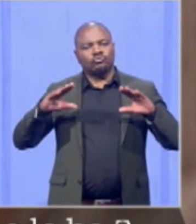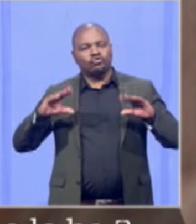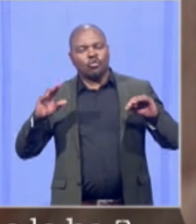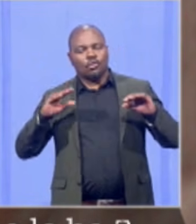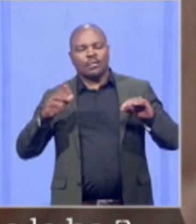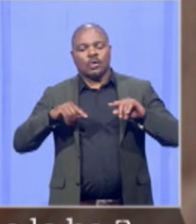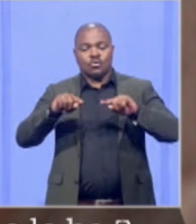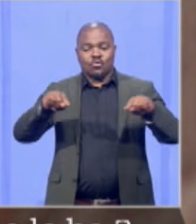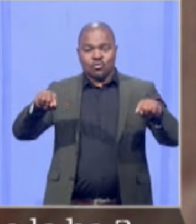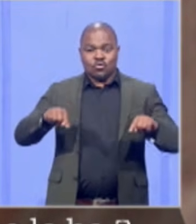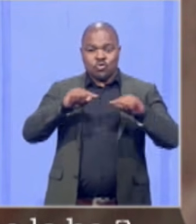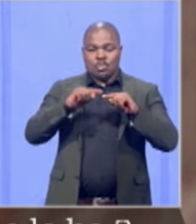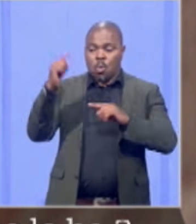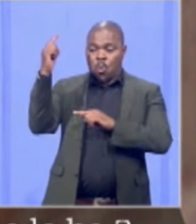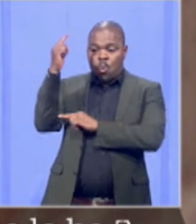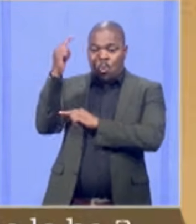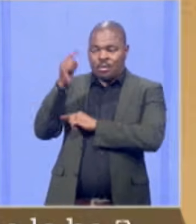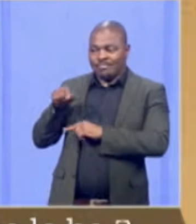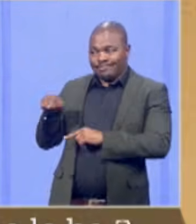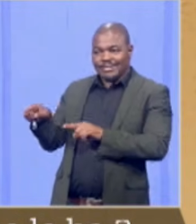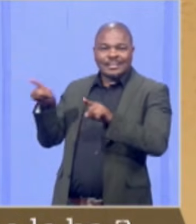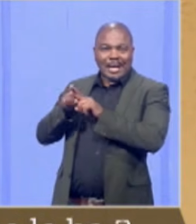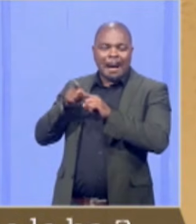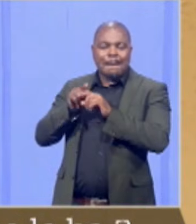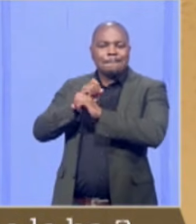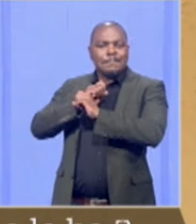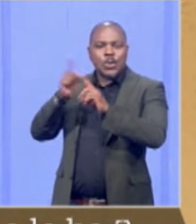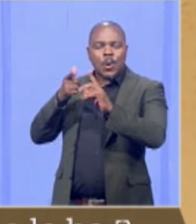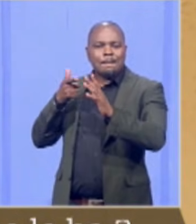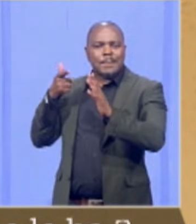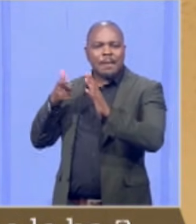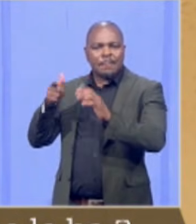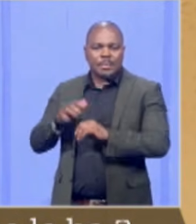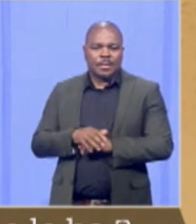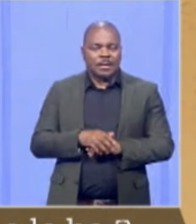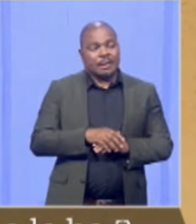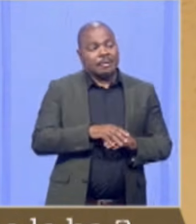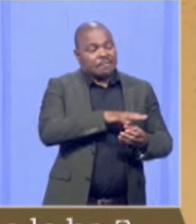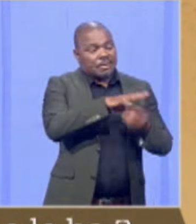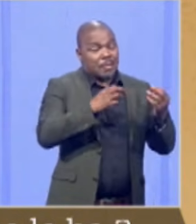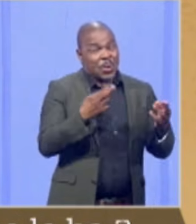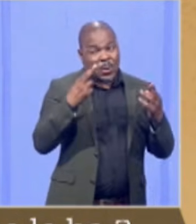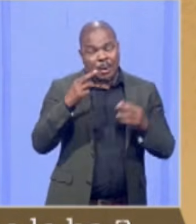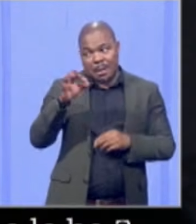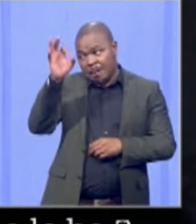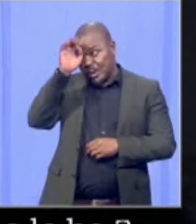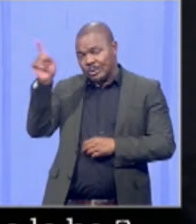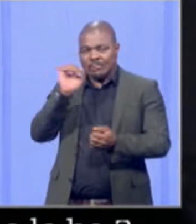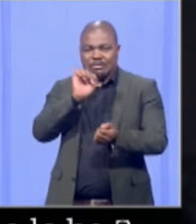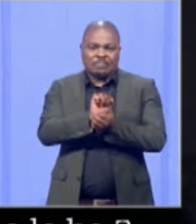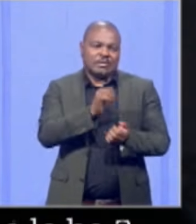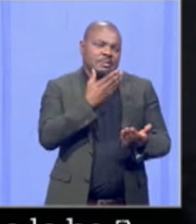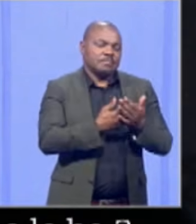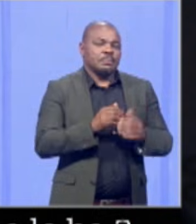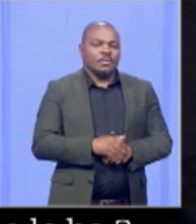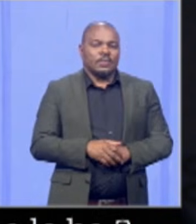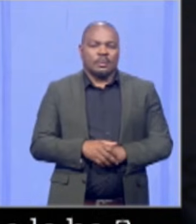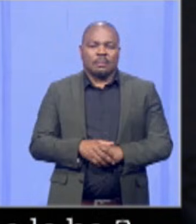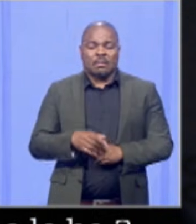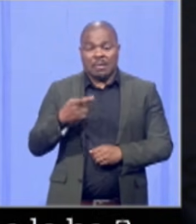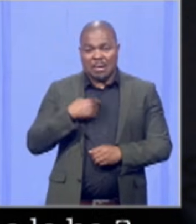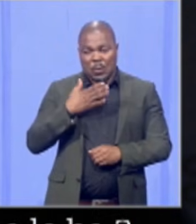tletse misima e bakilweng ke dikolo. Ba lelapa ba beile tsholofelo ya bona mo mapodising. Re ka rata go bona ba